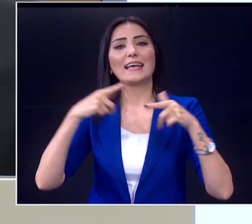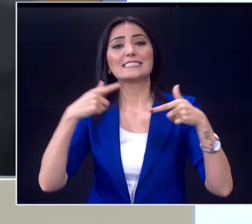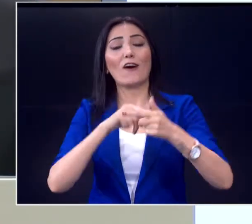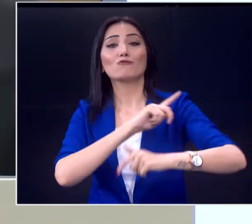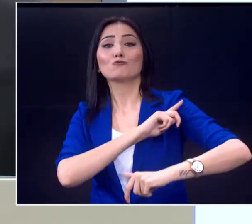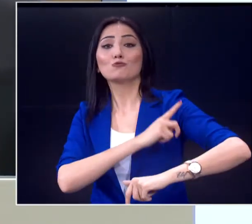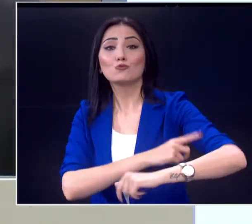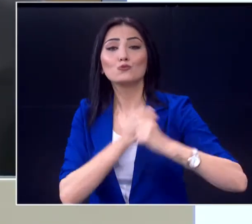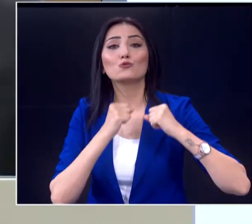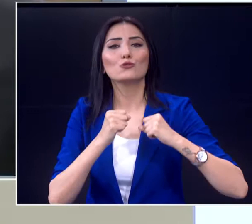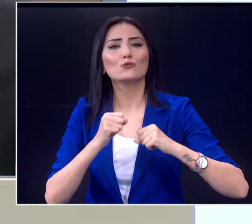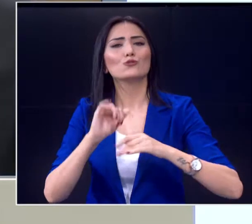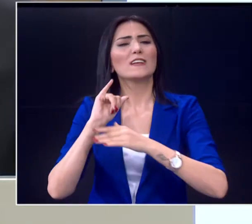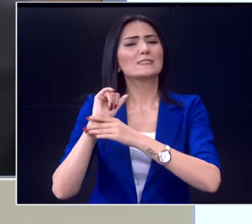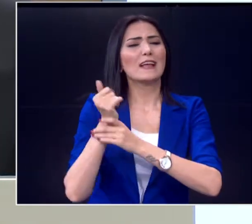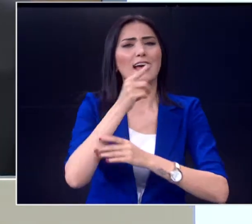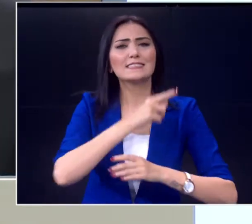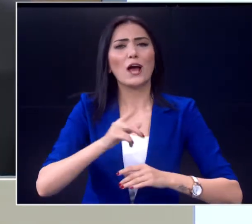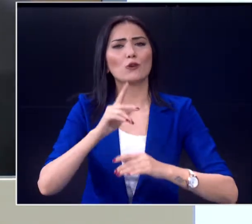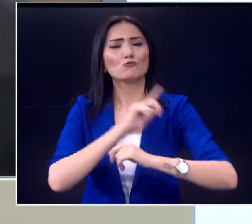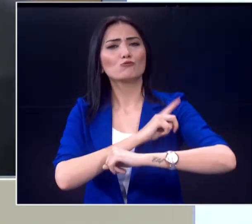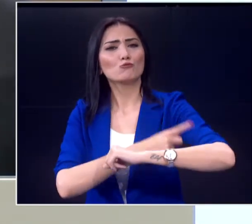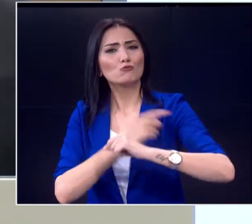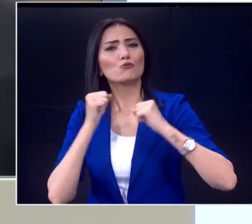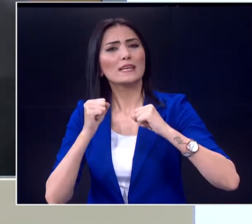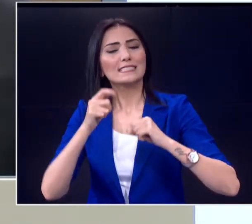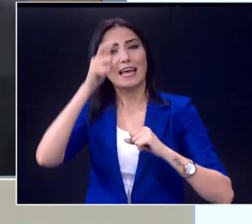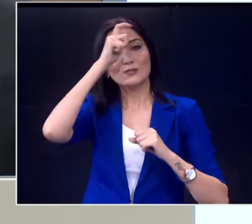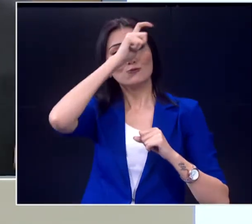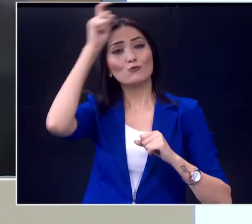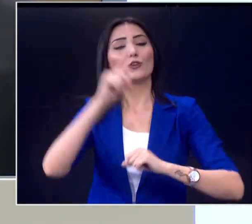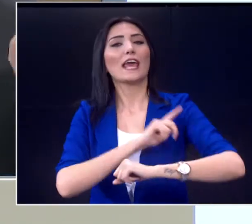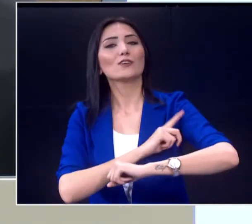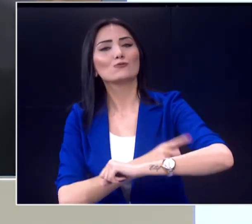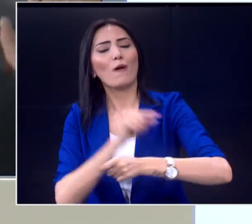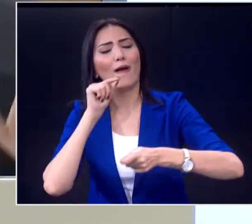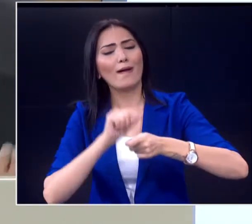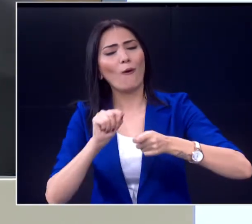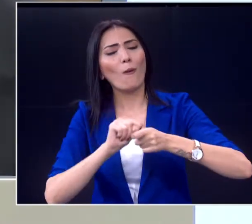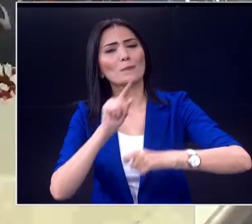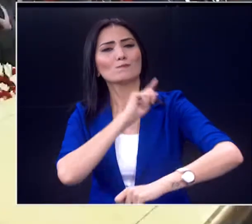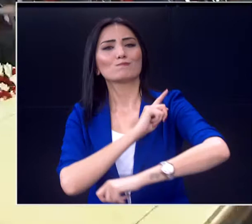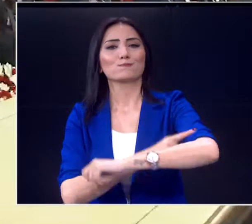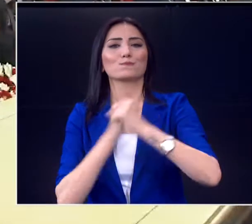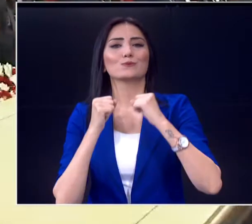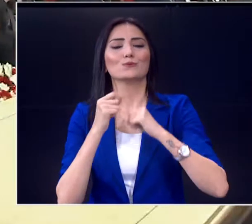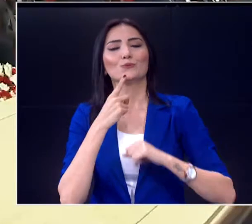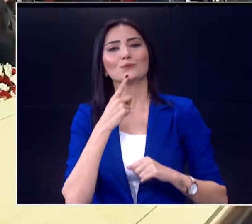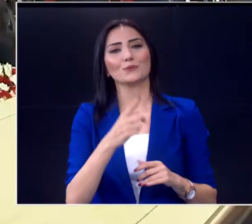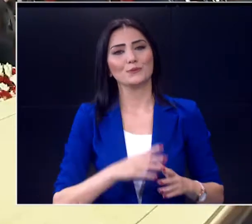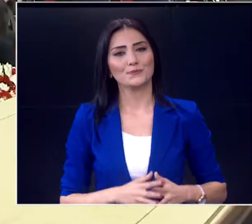güçlüyse, sanatkar güçlüyse, Türkiye güçlü, ekonomi güçlüdür.